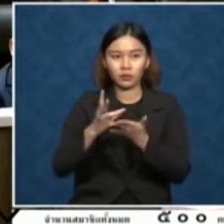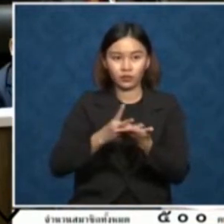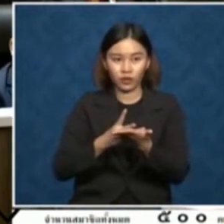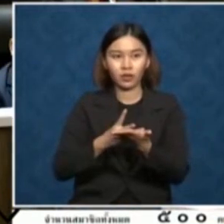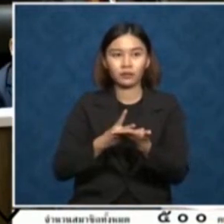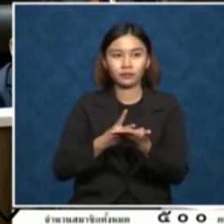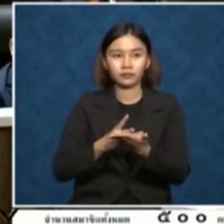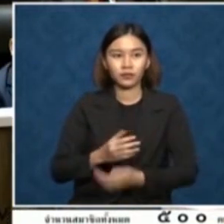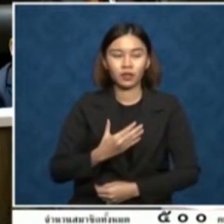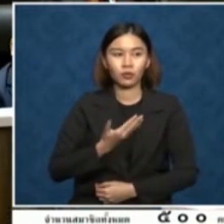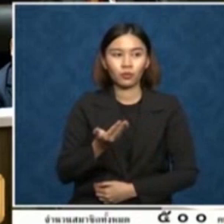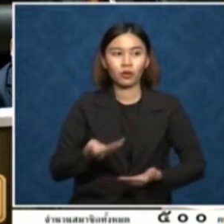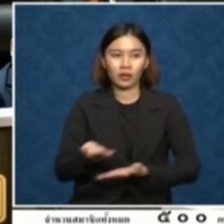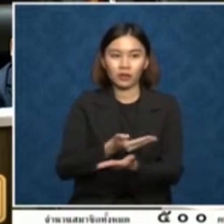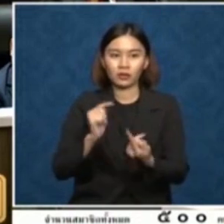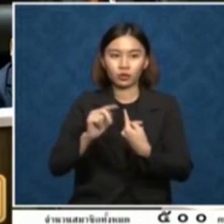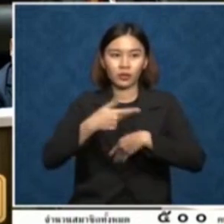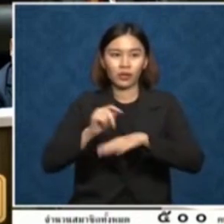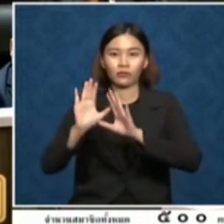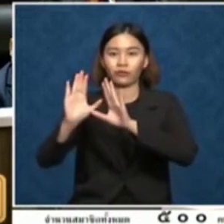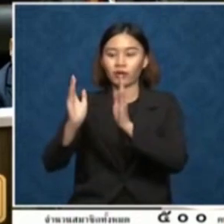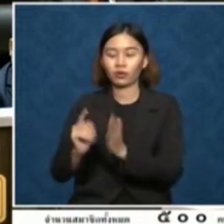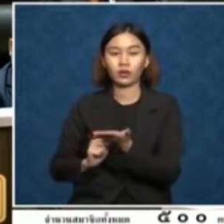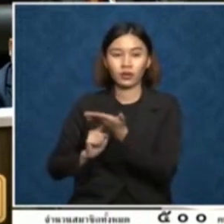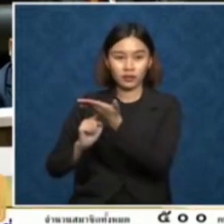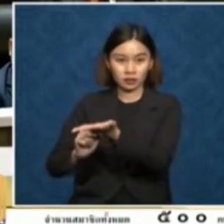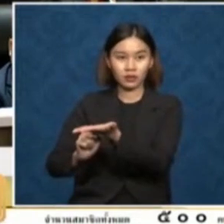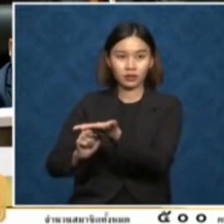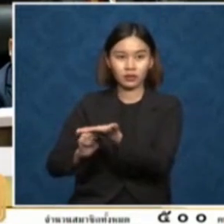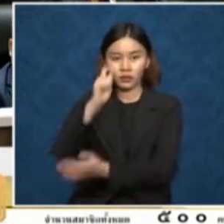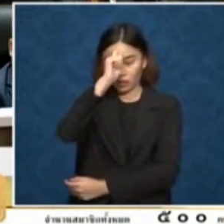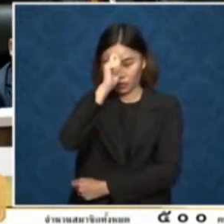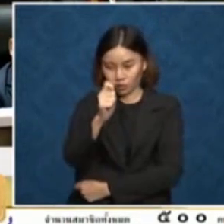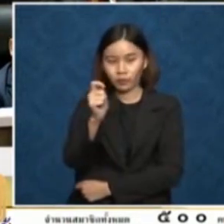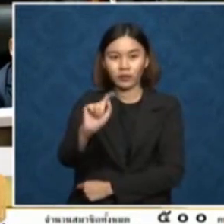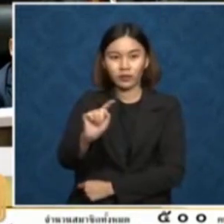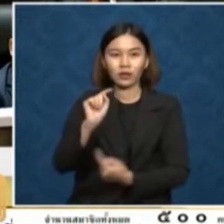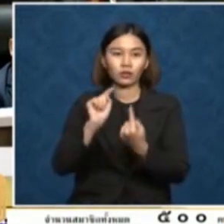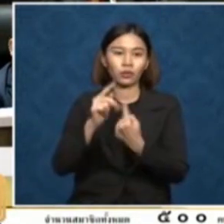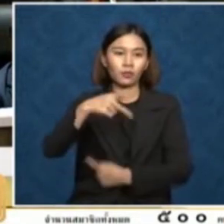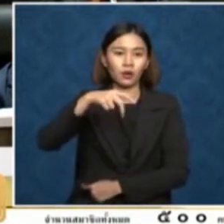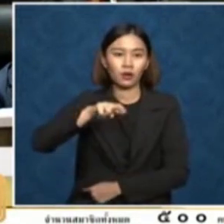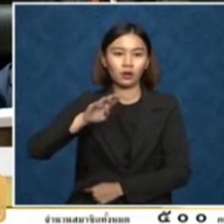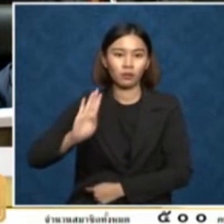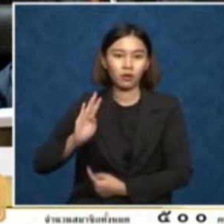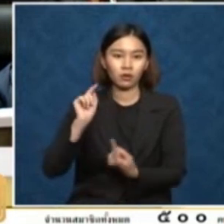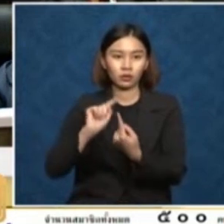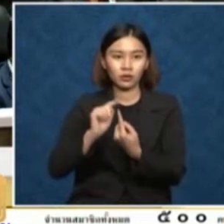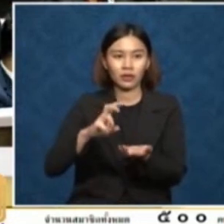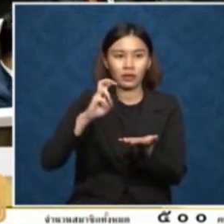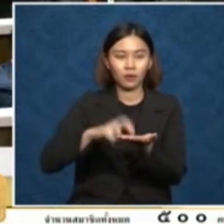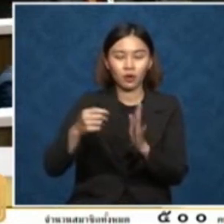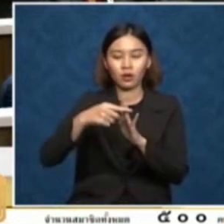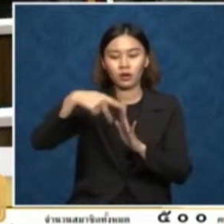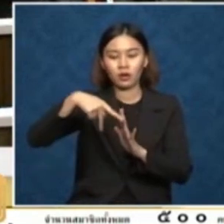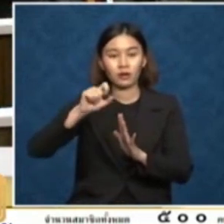ครับท่านประธานผมขอหารือท่านประธานผ่านไปยังผู้เสนอร่างด้วยความเคารพครับถึงร่างพระราชบัญญัติการรับรองเพ